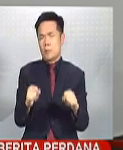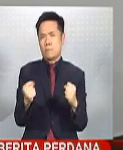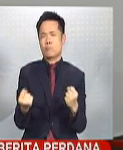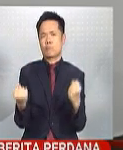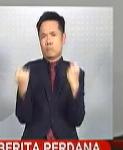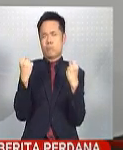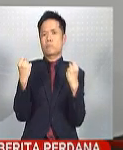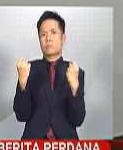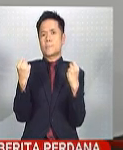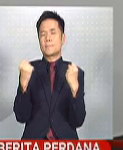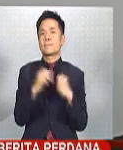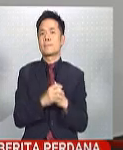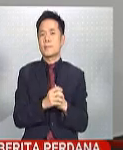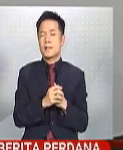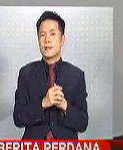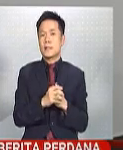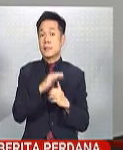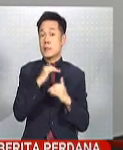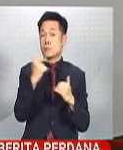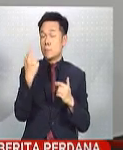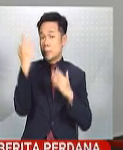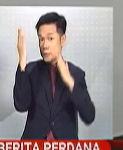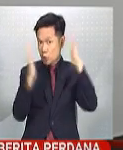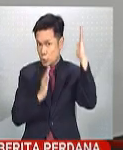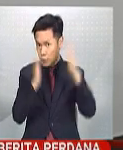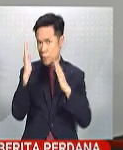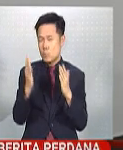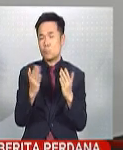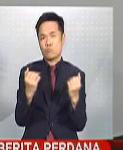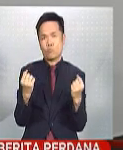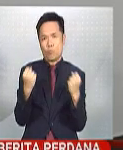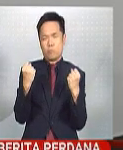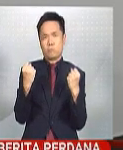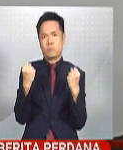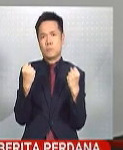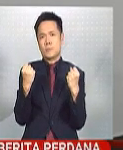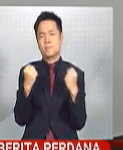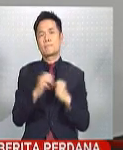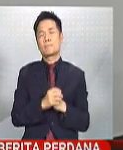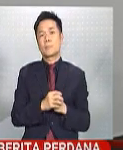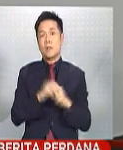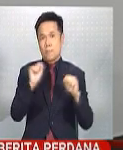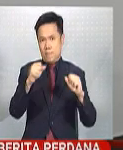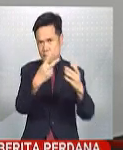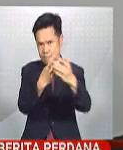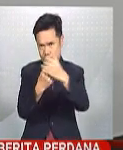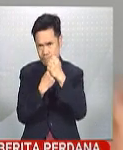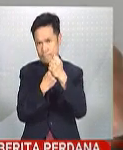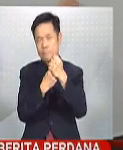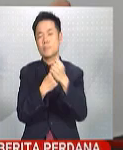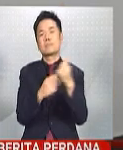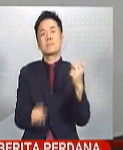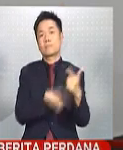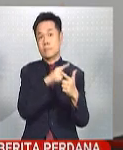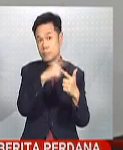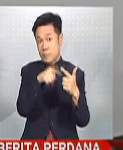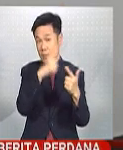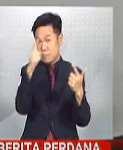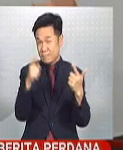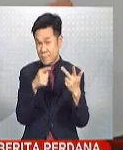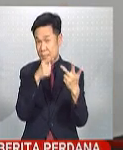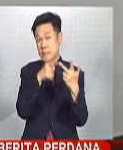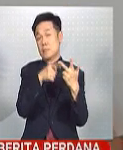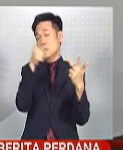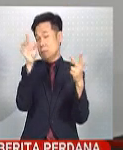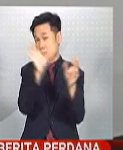menggagaskan satu negara yang dinamik, yang bersatu padu, dan yang paling penting